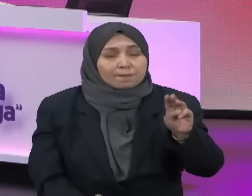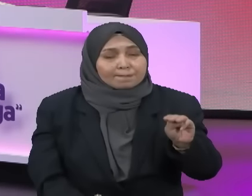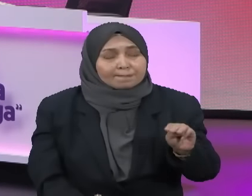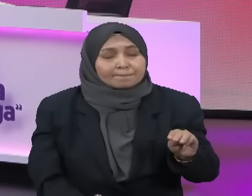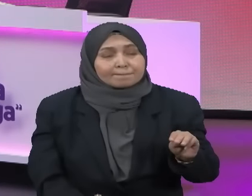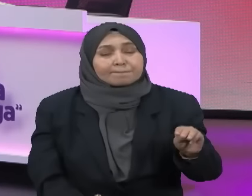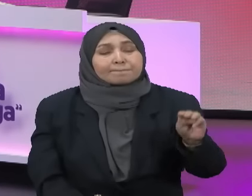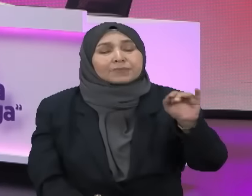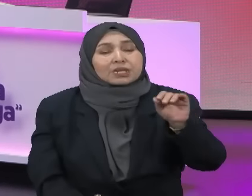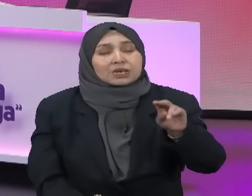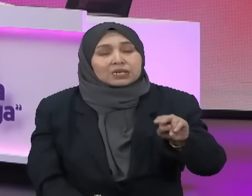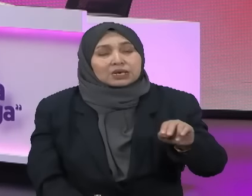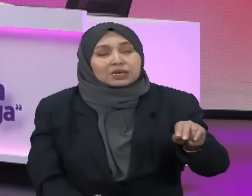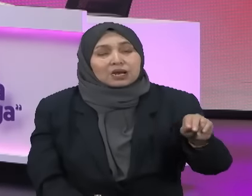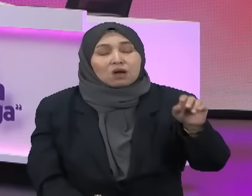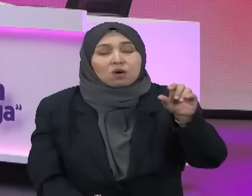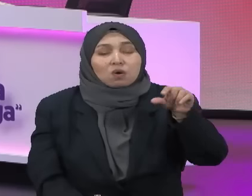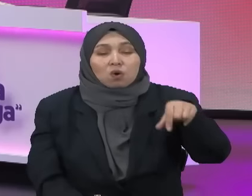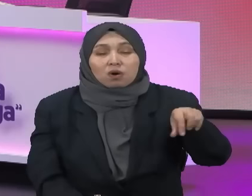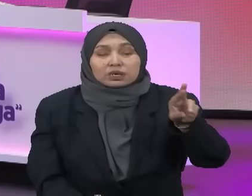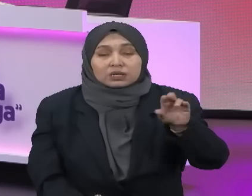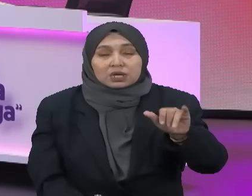akhrijuhum min